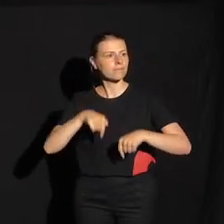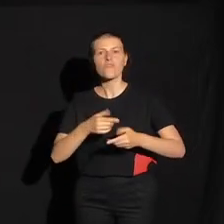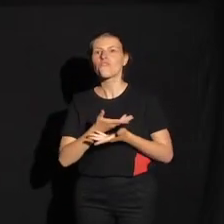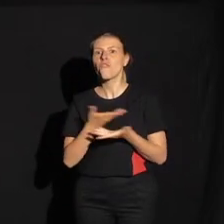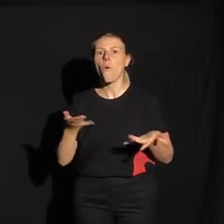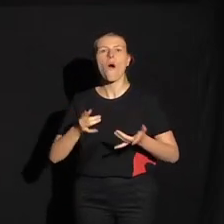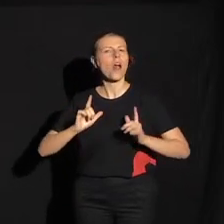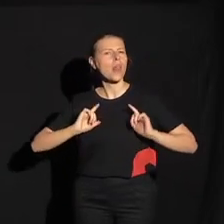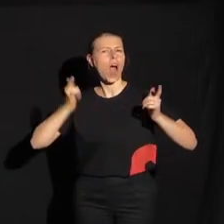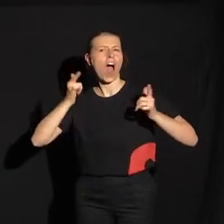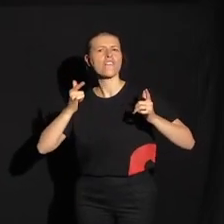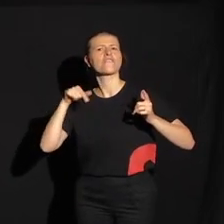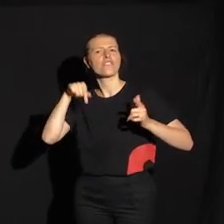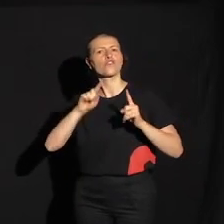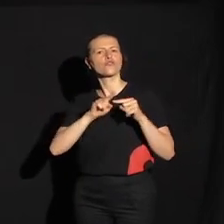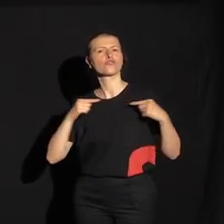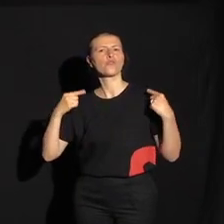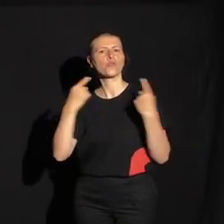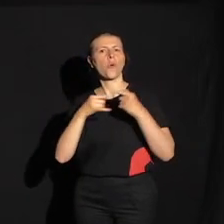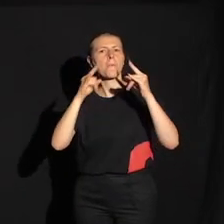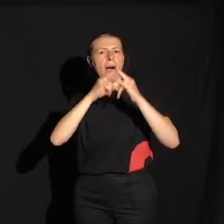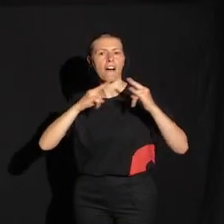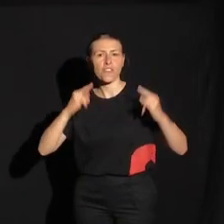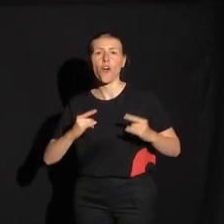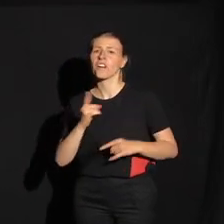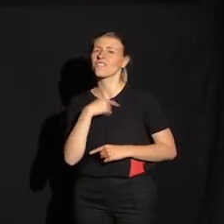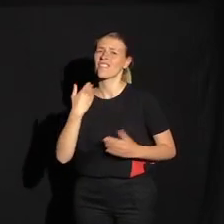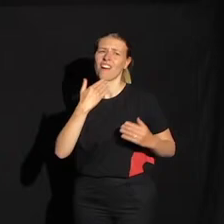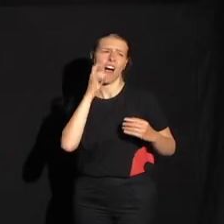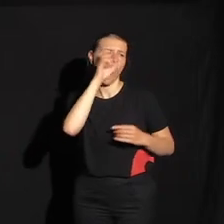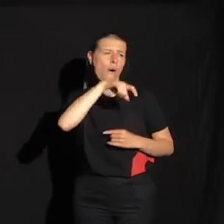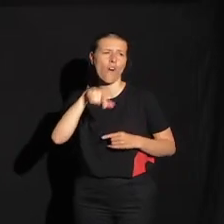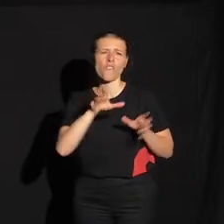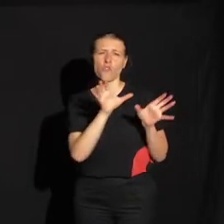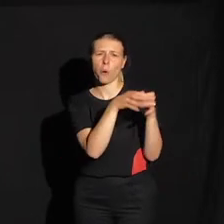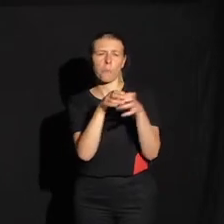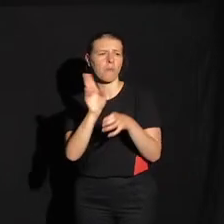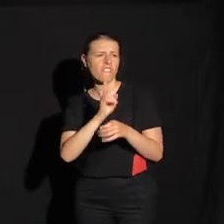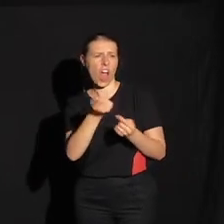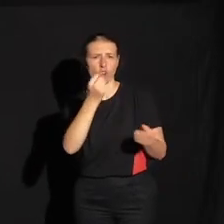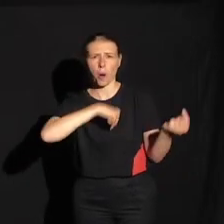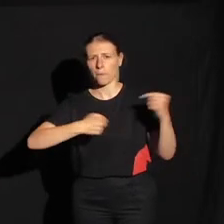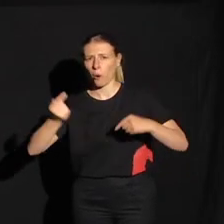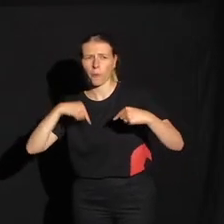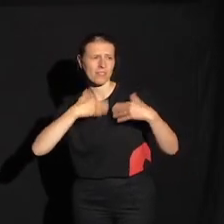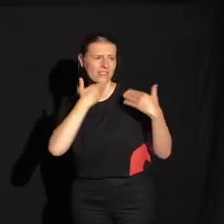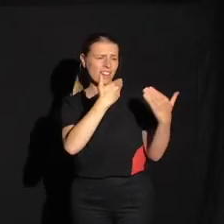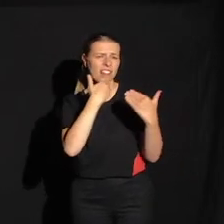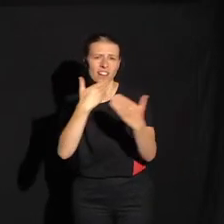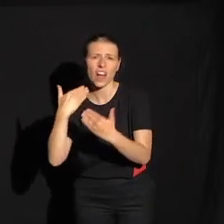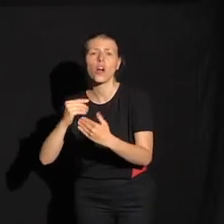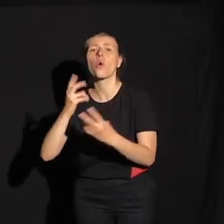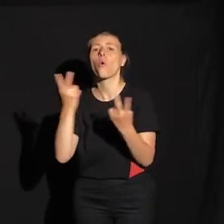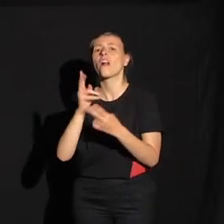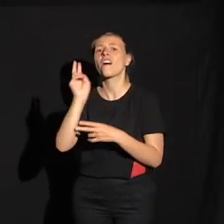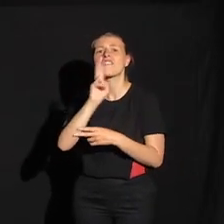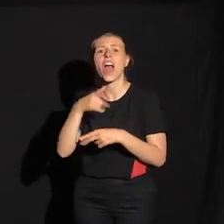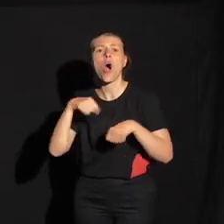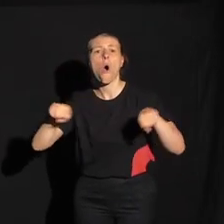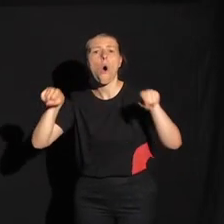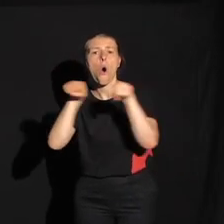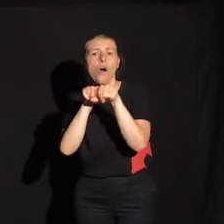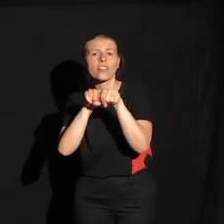danken allen Gruppen, die heute den Weg hierher gefunden haben oder eigentlich auch im Stream,